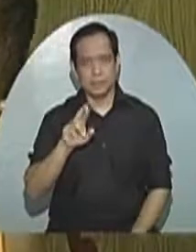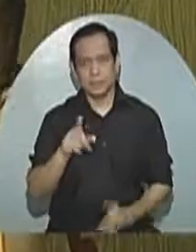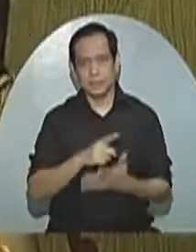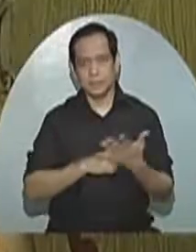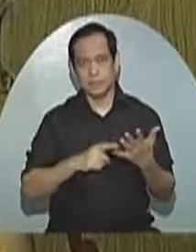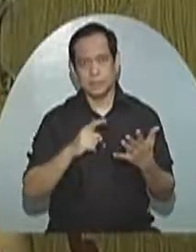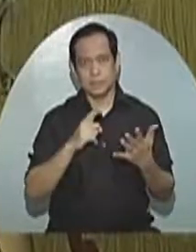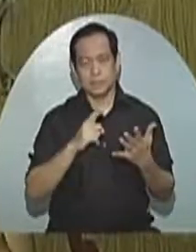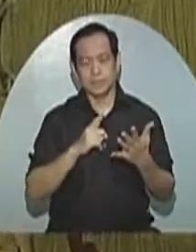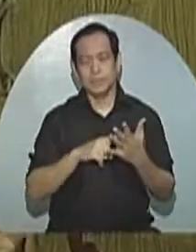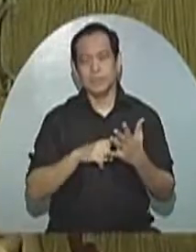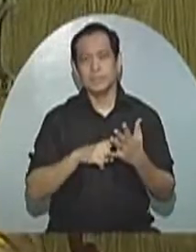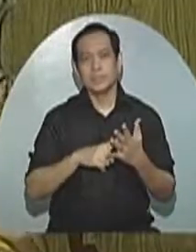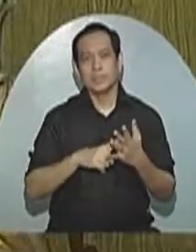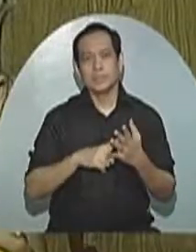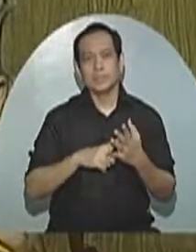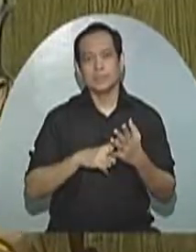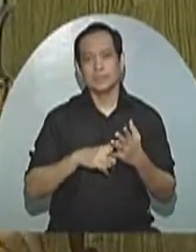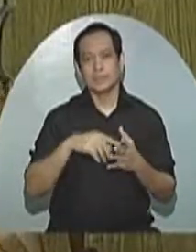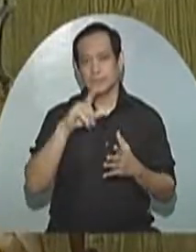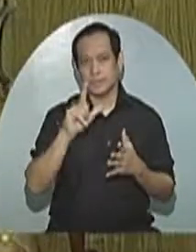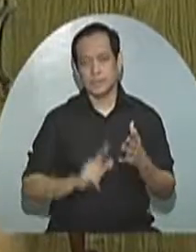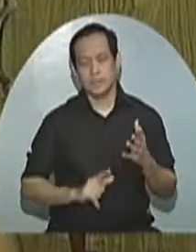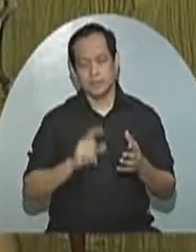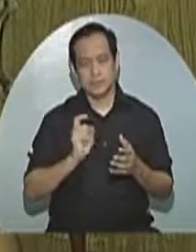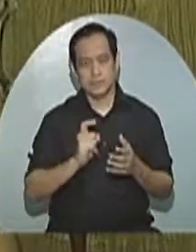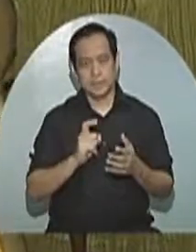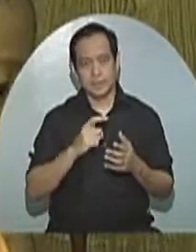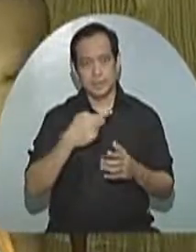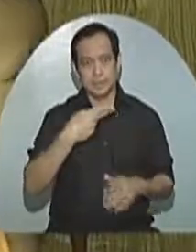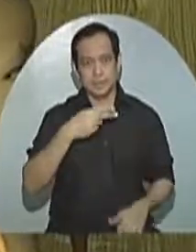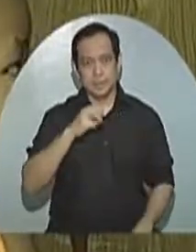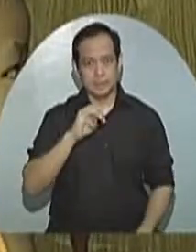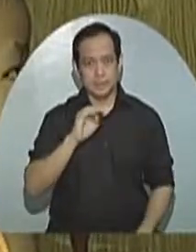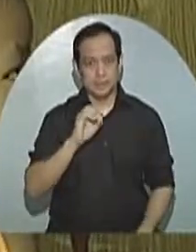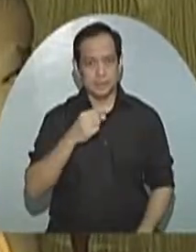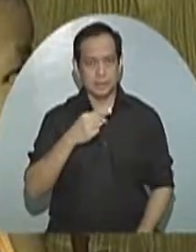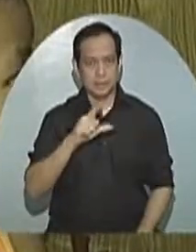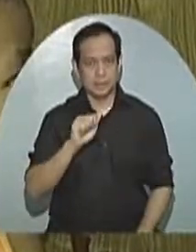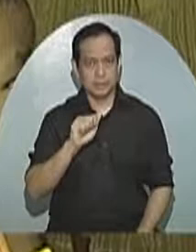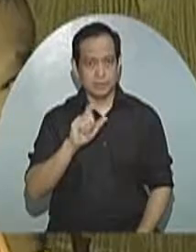Mabilis pong bumaba yung hemoglobin ng anak ko kaya palagi po siyang